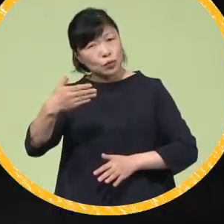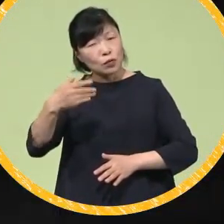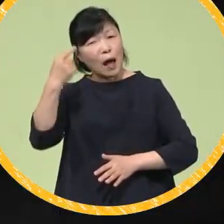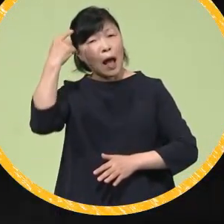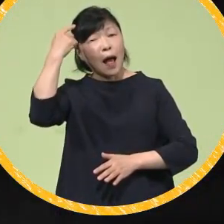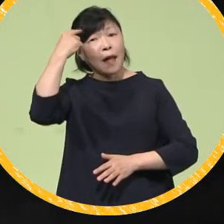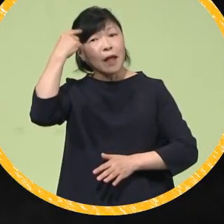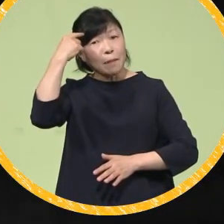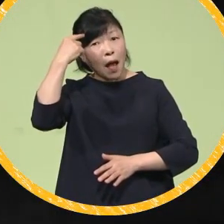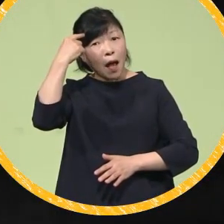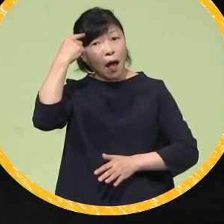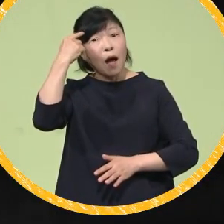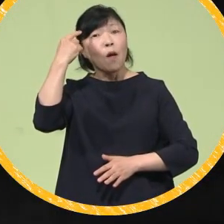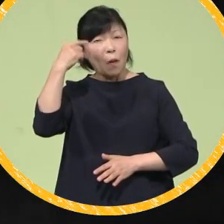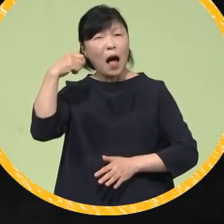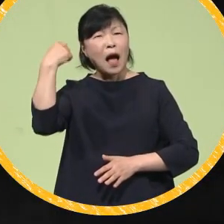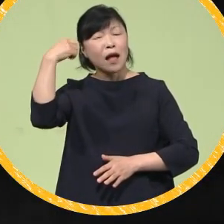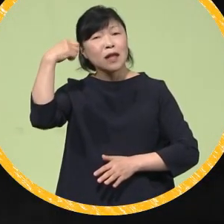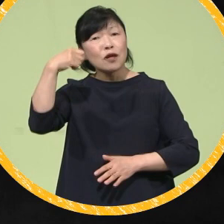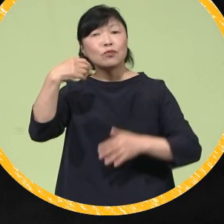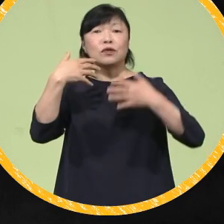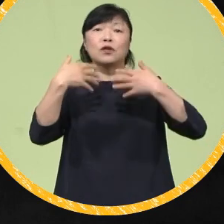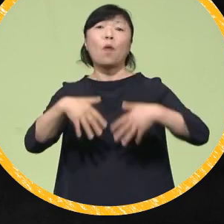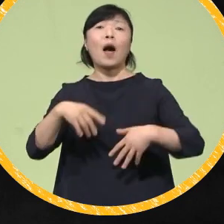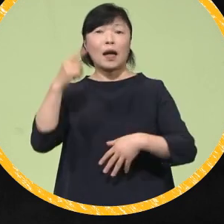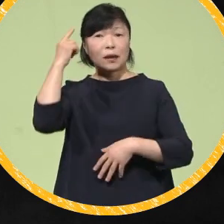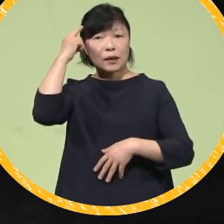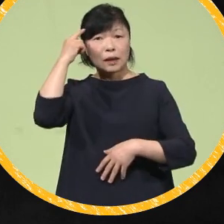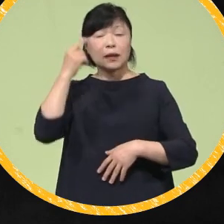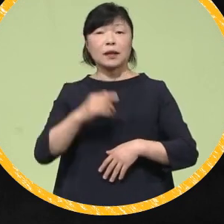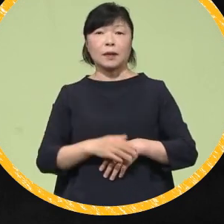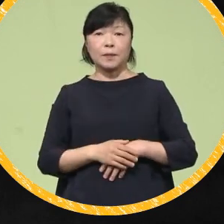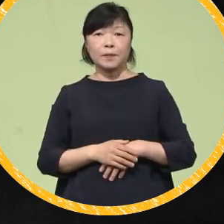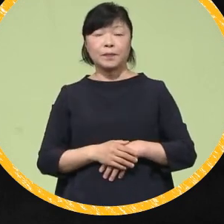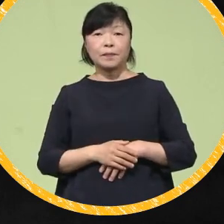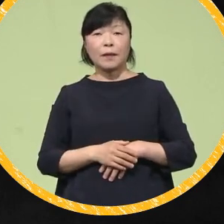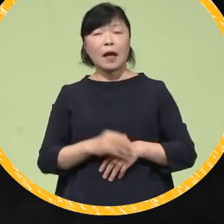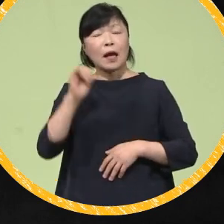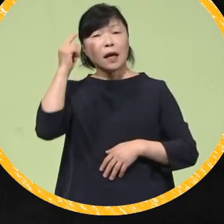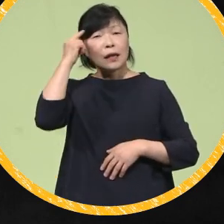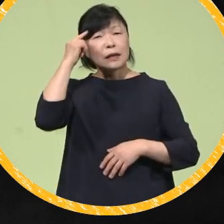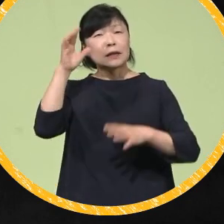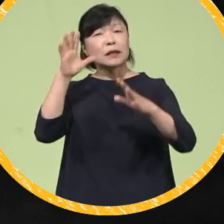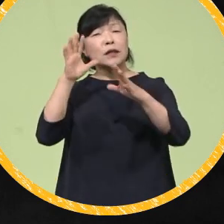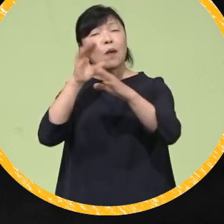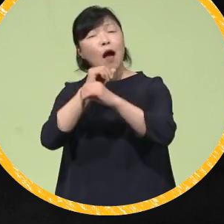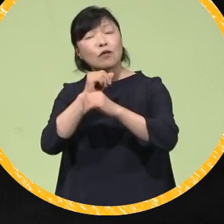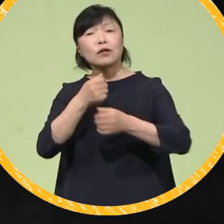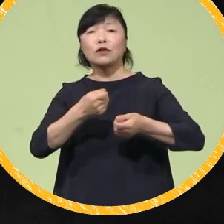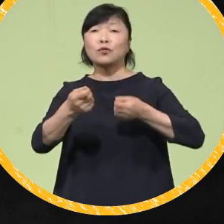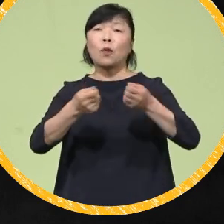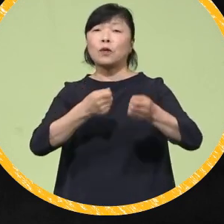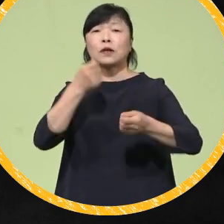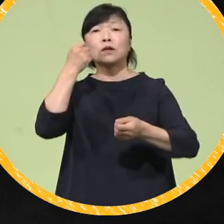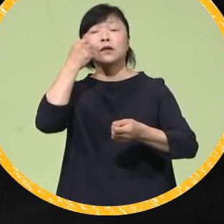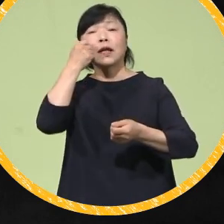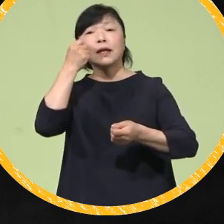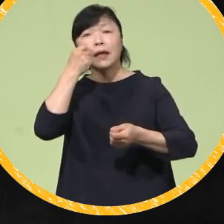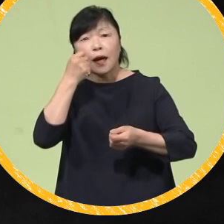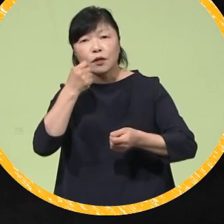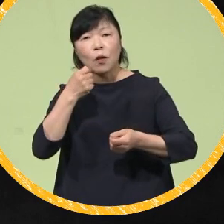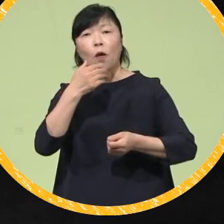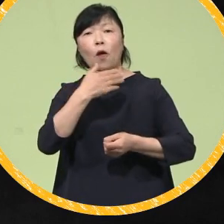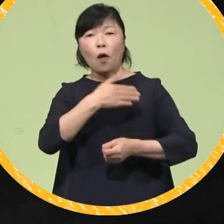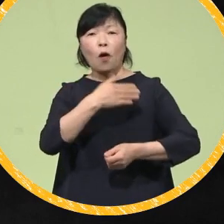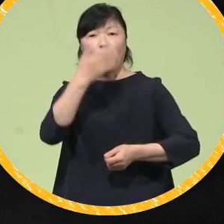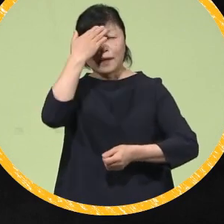の脳っていうのはすごく熱に弱い組織なんです。でそれで意識が悪くなって調節ができなくなっちゃうと、もう本当に体